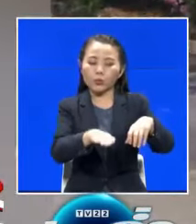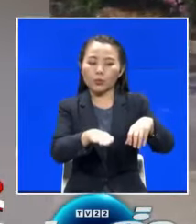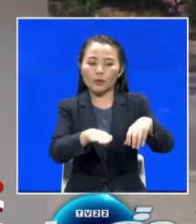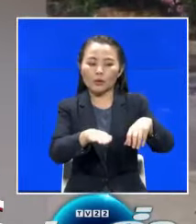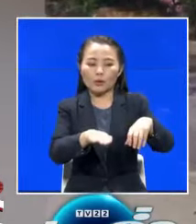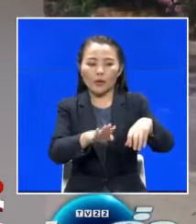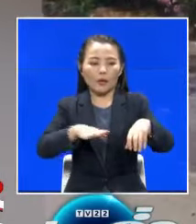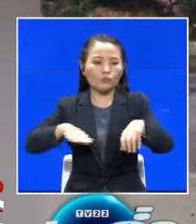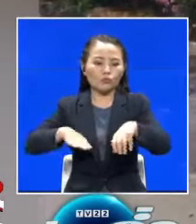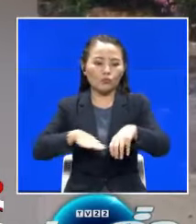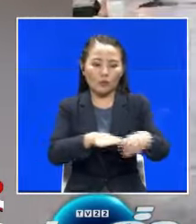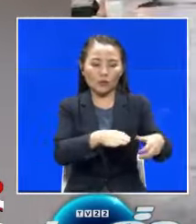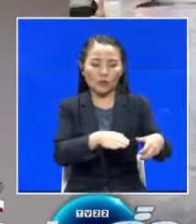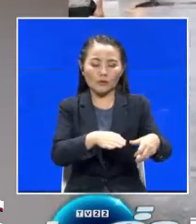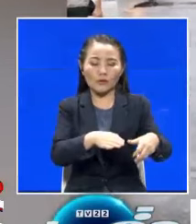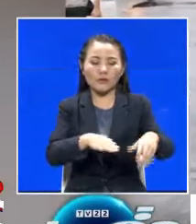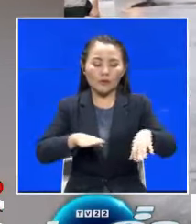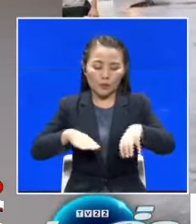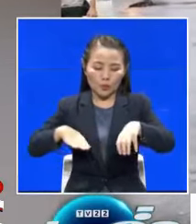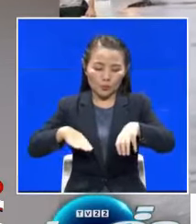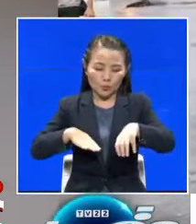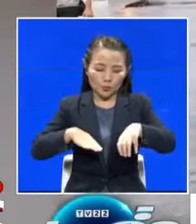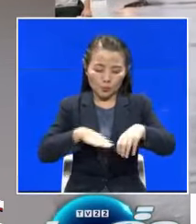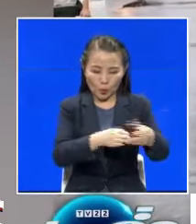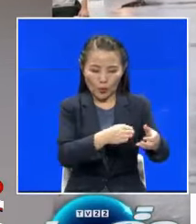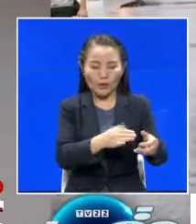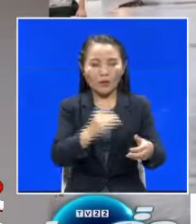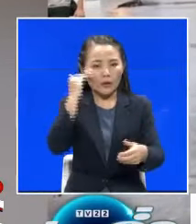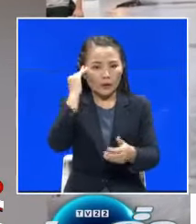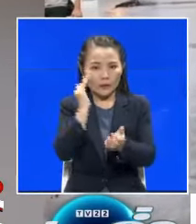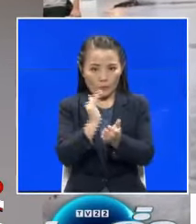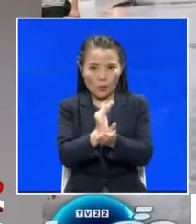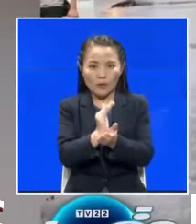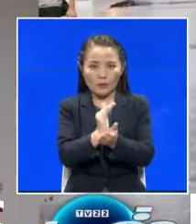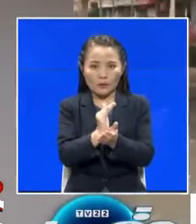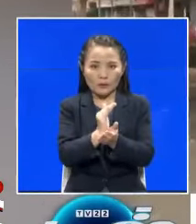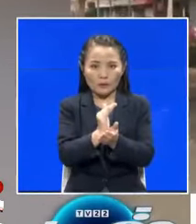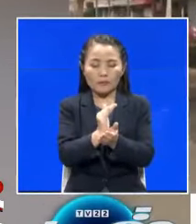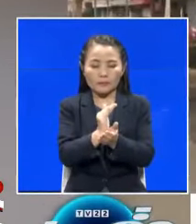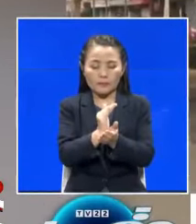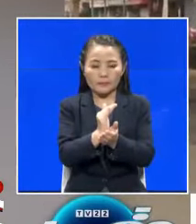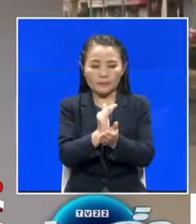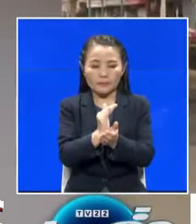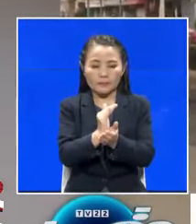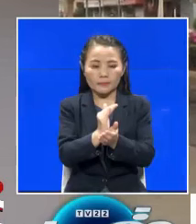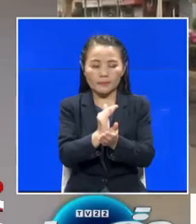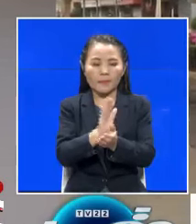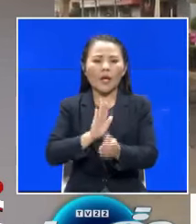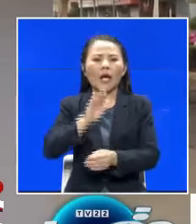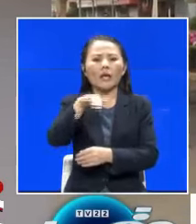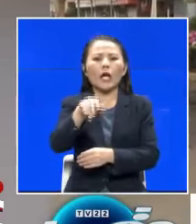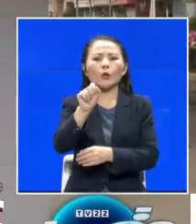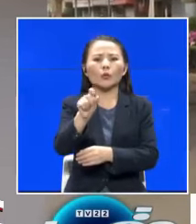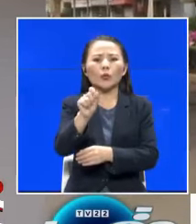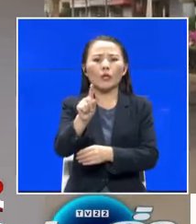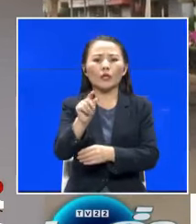ชนกับด่านที่ก่อนที่จะมาเจอกับด่านตำรวจเนี่ยก่อนหน้านี้เนี่ยเขาเป็นด่านขึ้นทางด่วนแล้วปราก